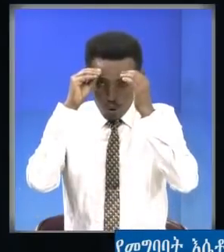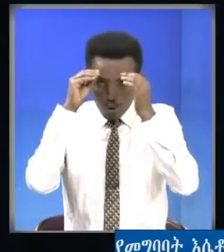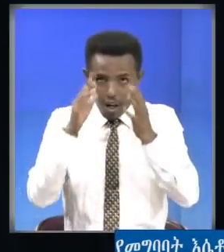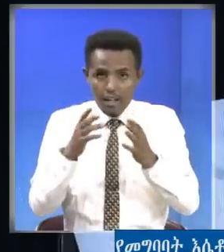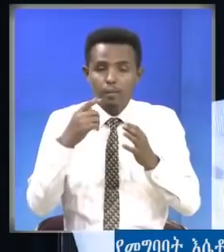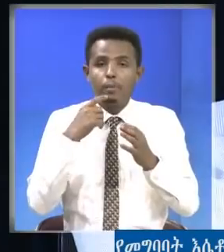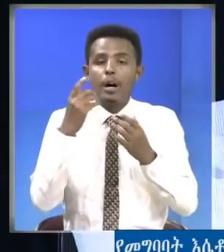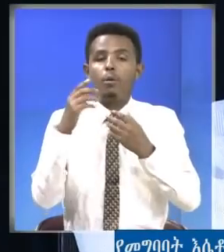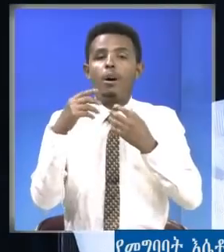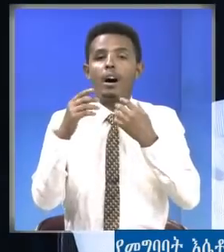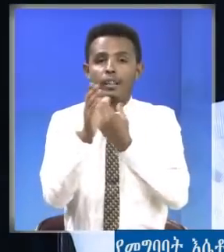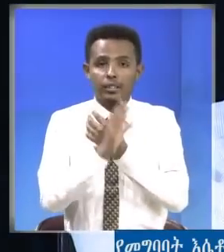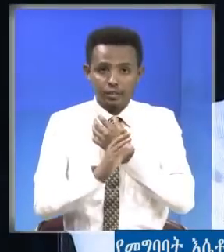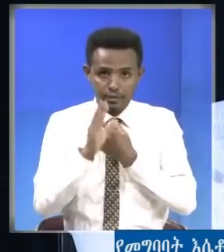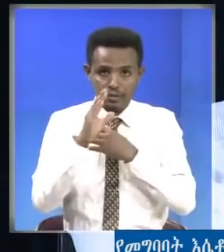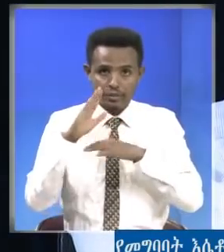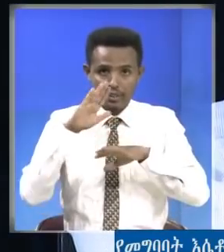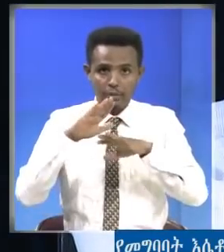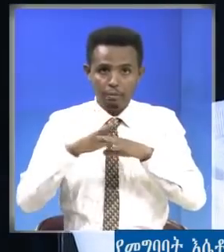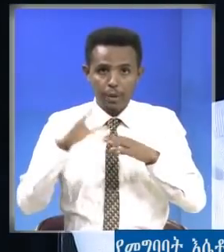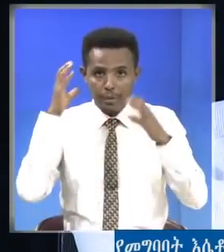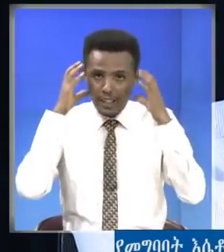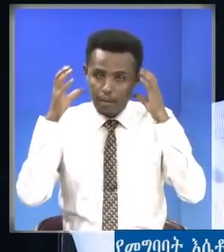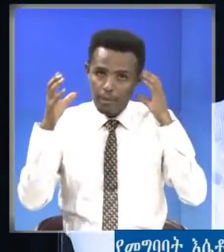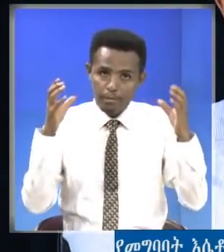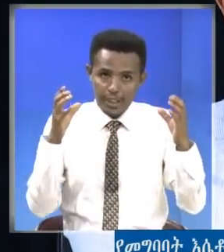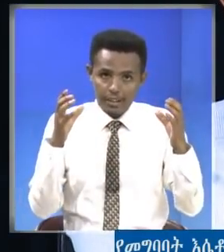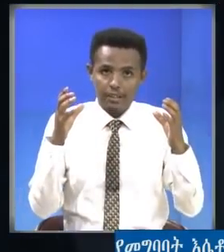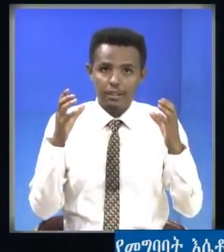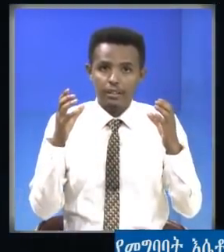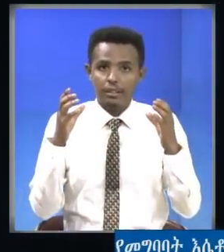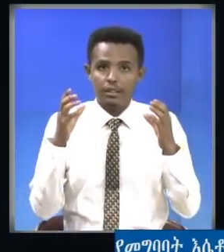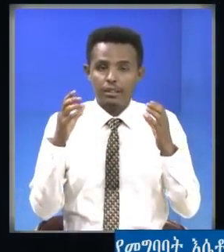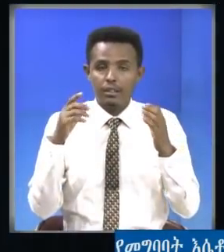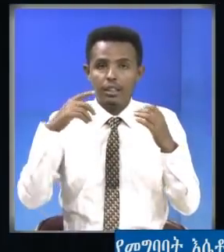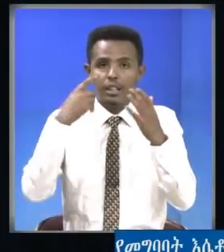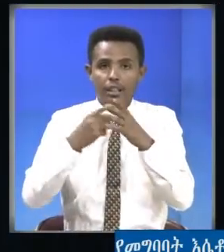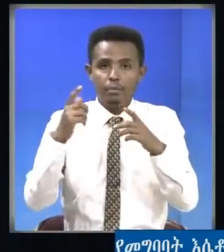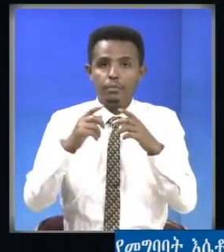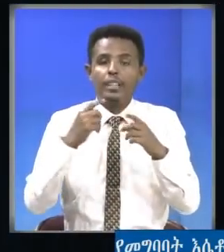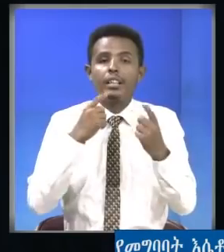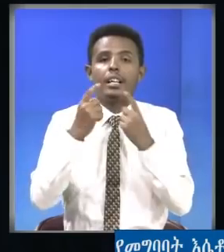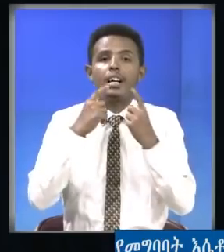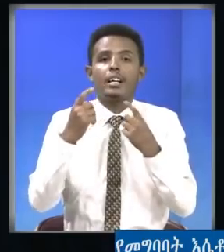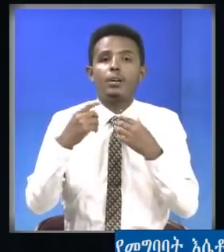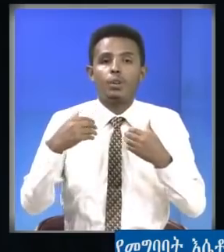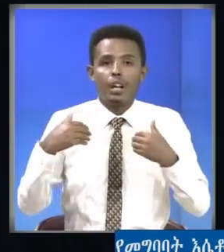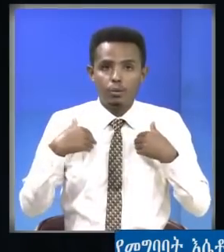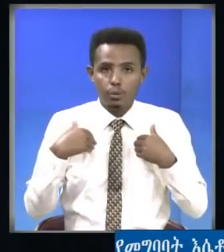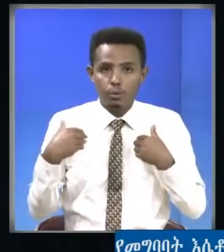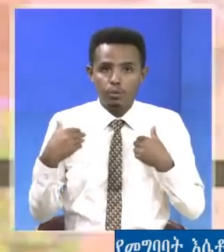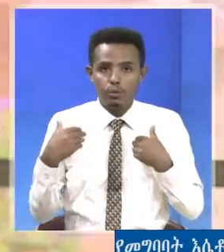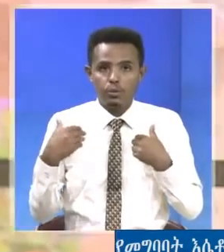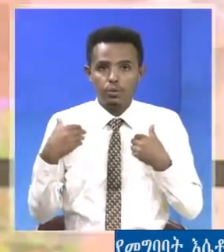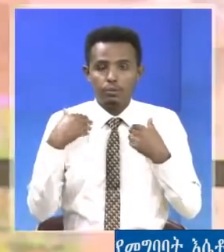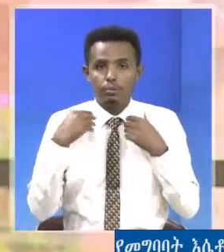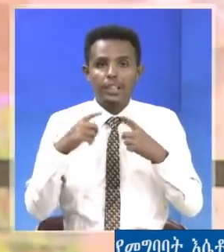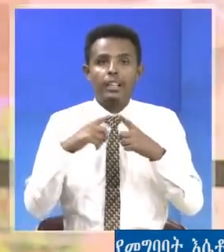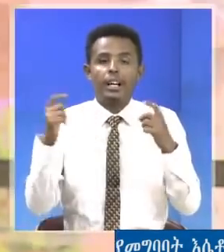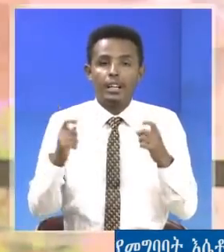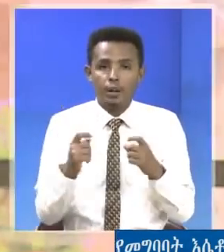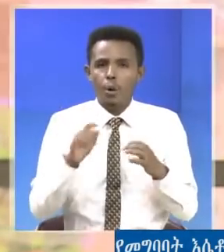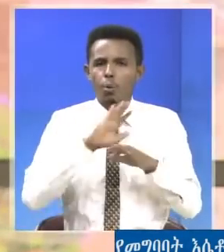ፖለቲከኞቻችን ጋር በመደማመጥ ሳይሆን እየተነጋገሩ ያሉት በተቃራኑ ሁሉ የጎበዝ